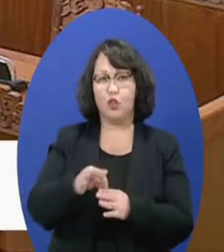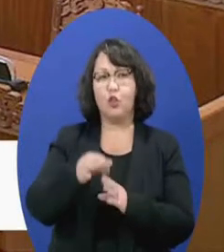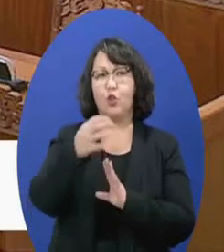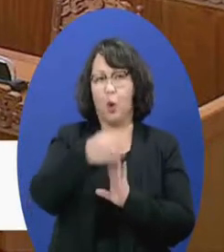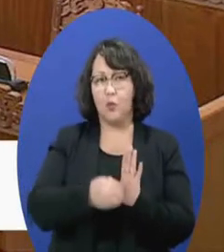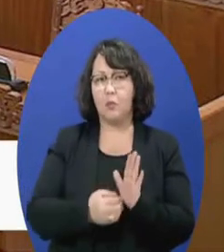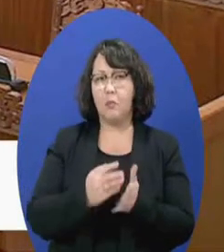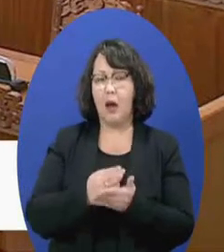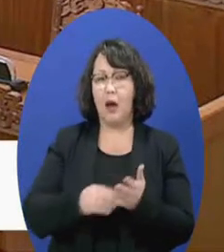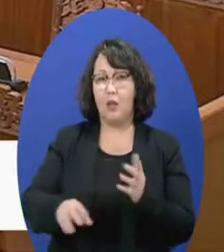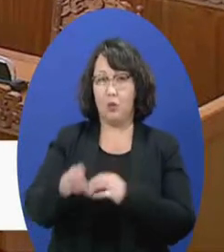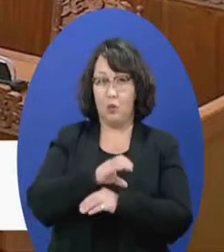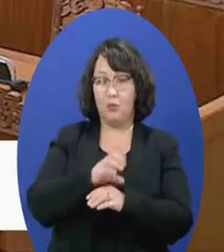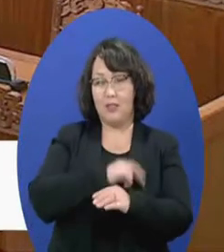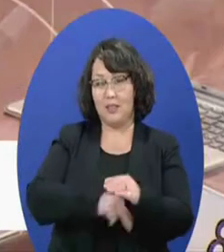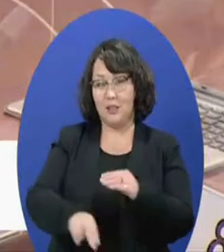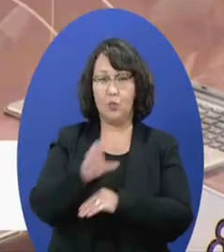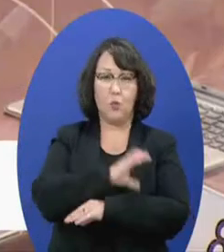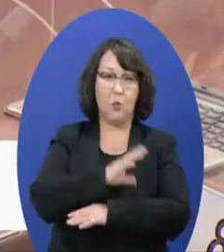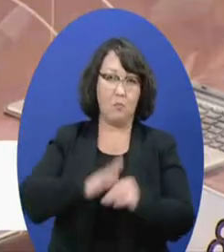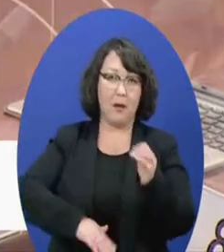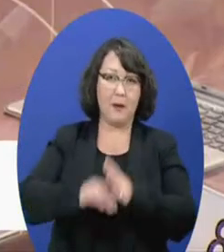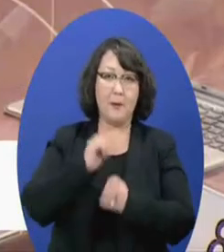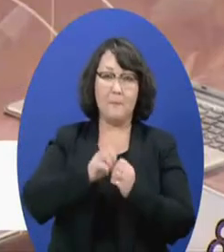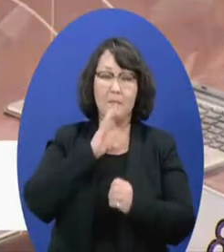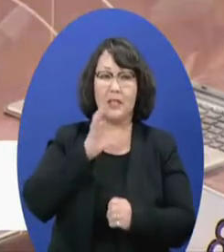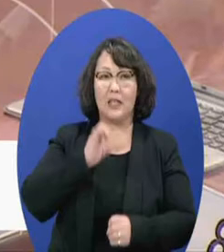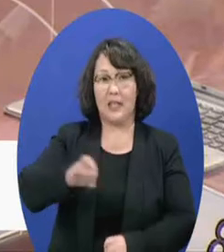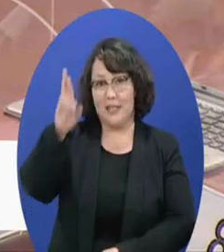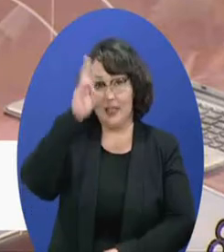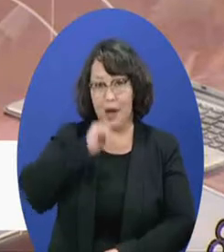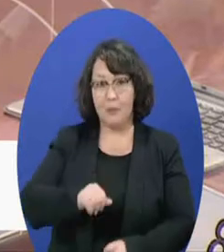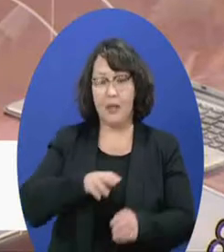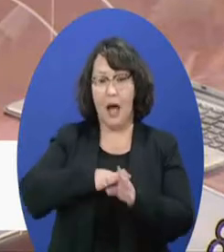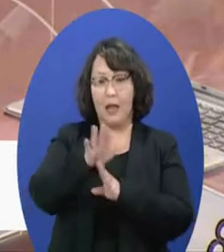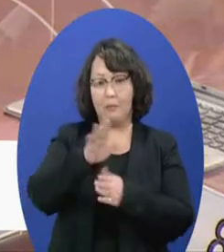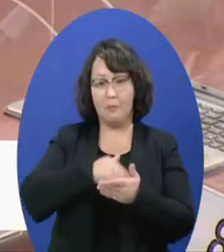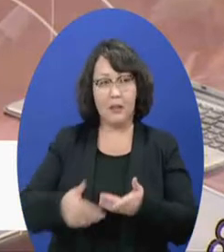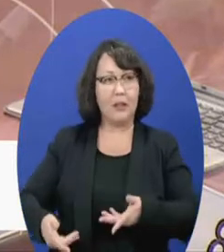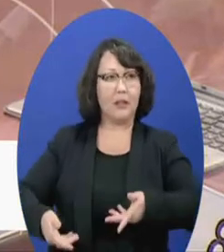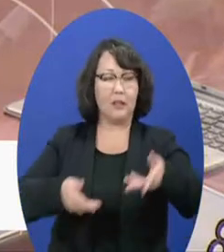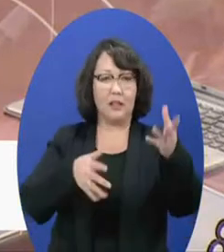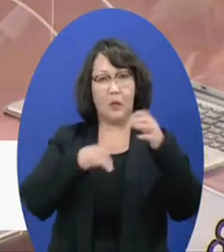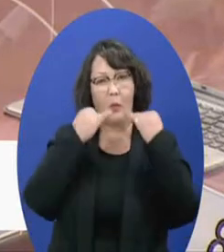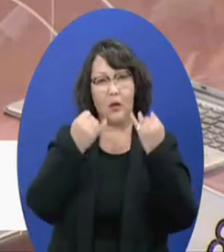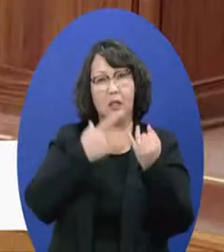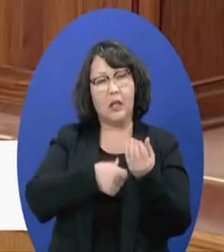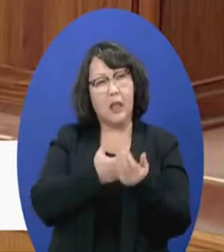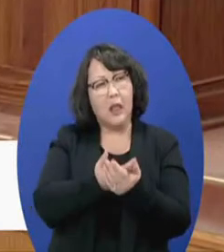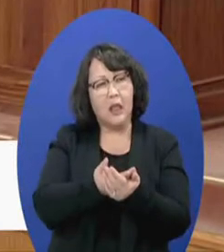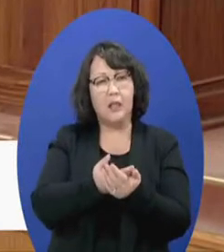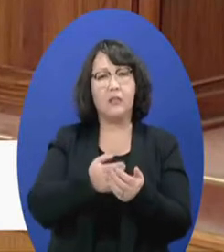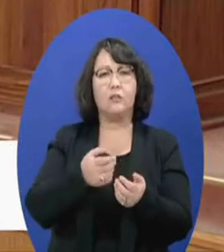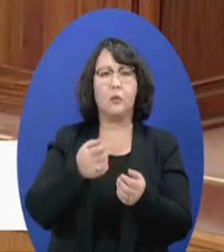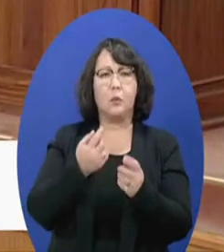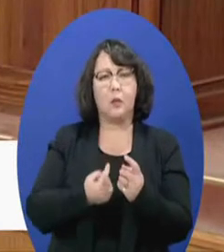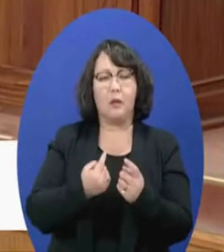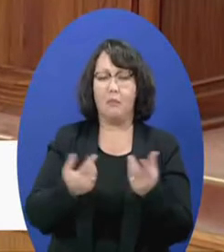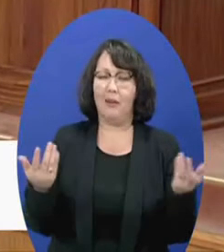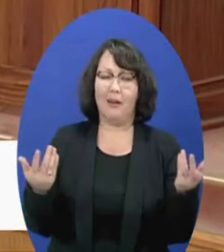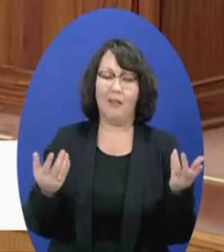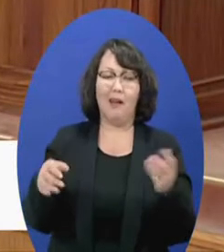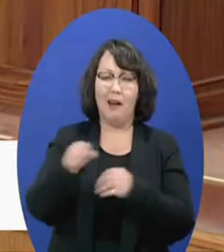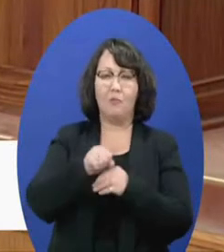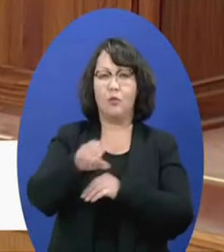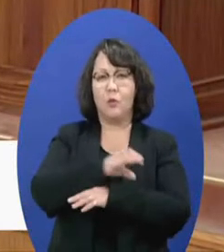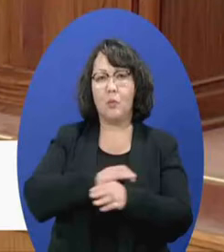Өөрөөр хэлбэл суманд цэцэрлэг сургууль бариулах гэж сангийн аманд бичиг илгээж улсын хурлын гишүүдийг царайчилдаг болно. Гэхдээ тухайн аймаг сумын